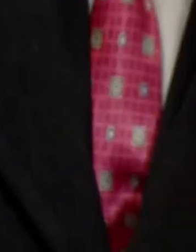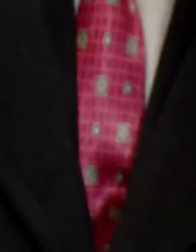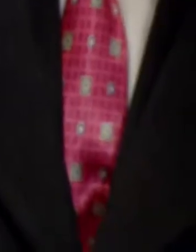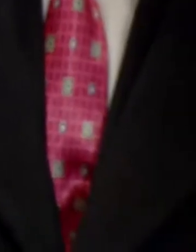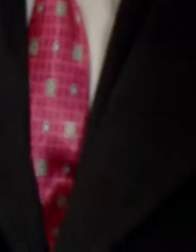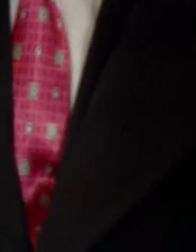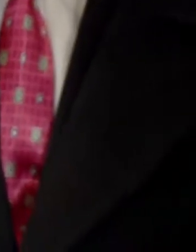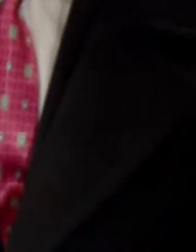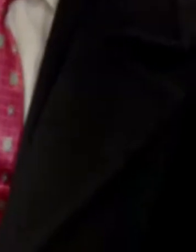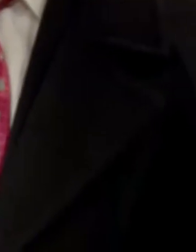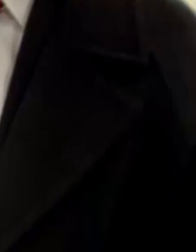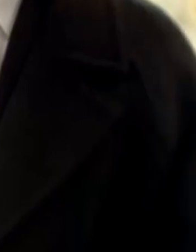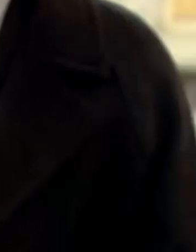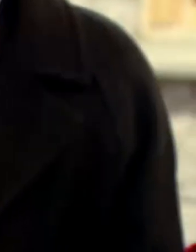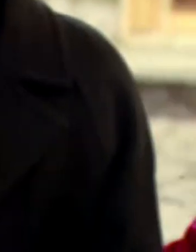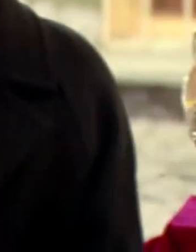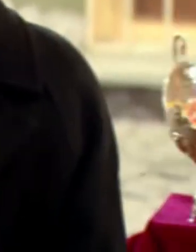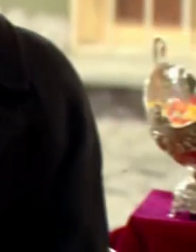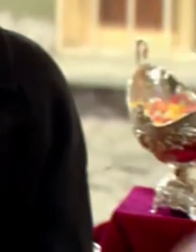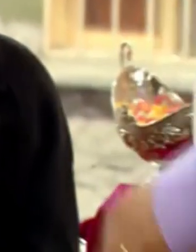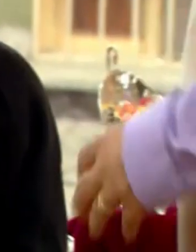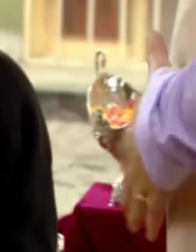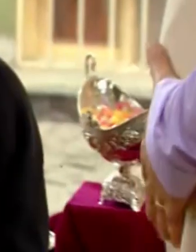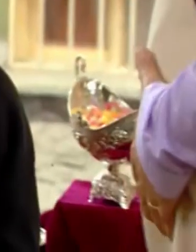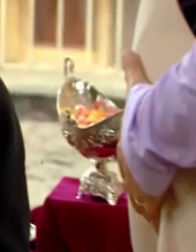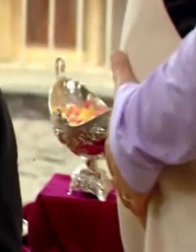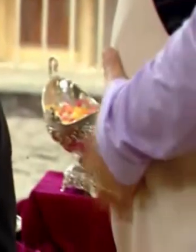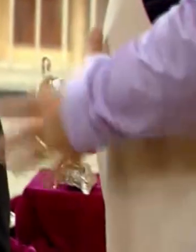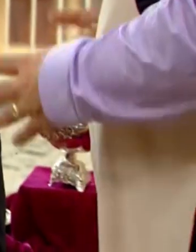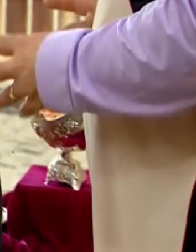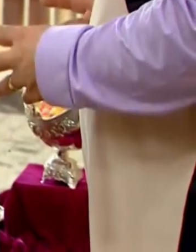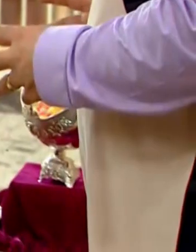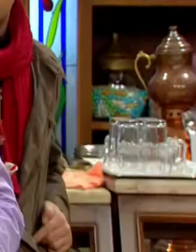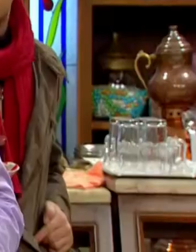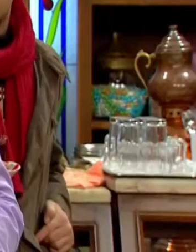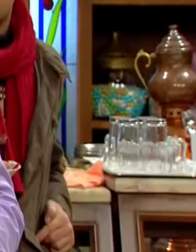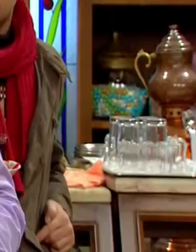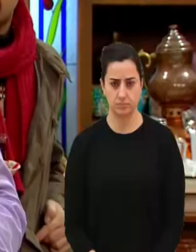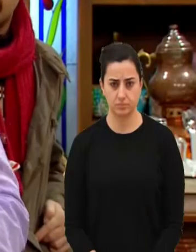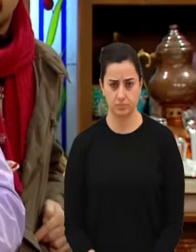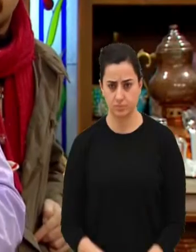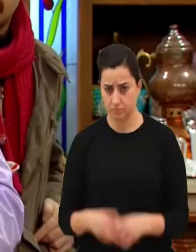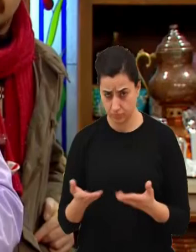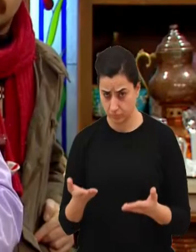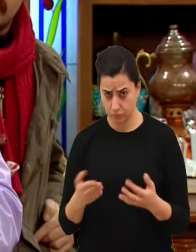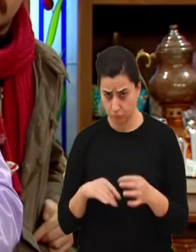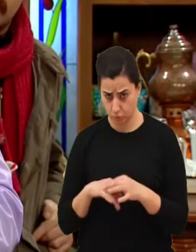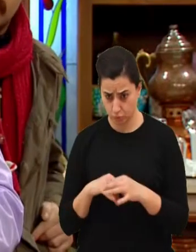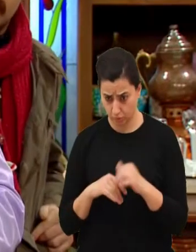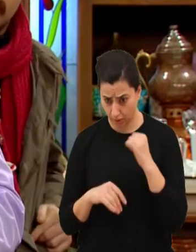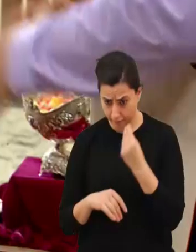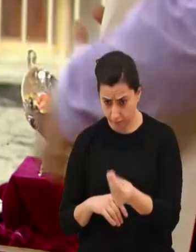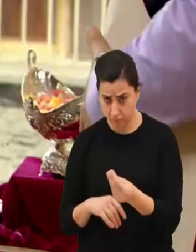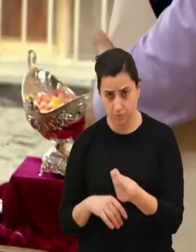Ahmet elinde kalan yüzükle gergin, canı sıkkın. Demek ben yüzüğü öyle eline